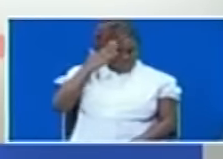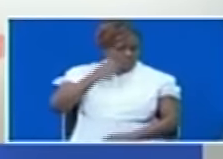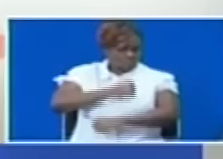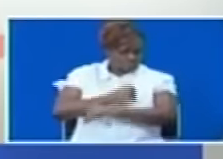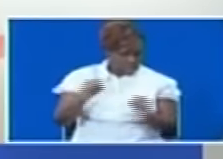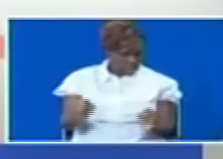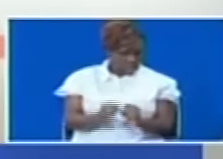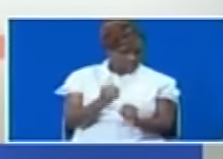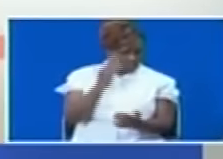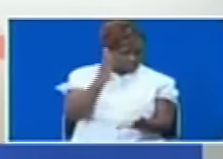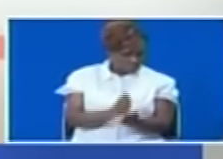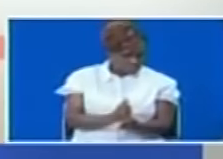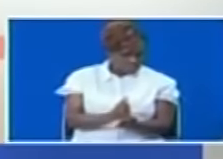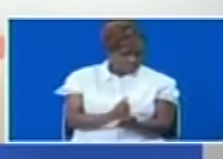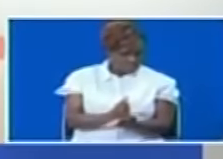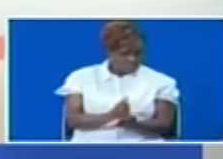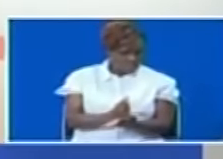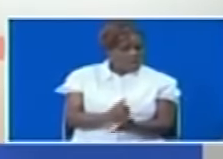school.